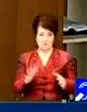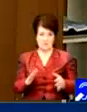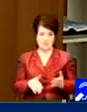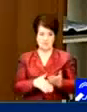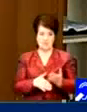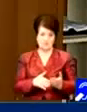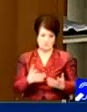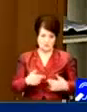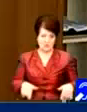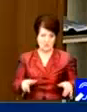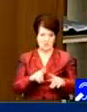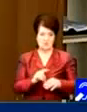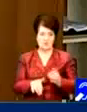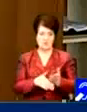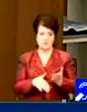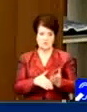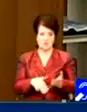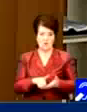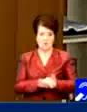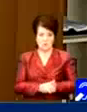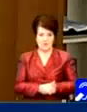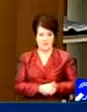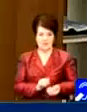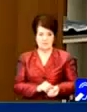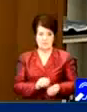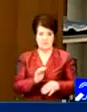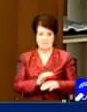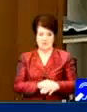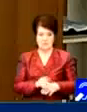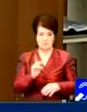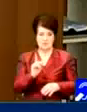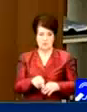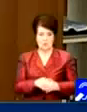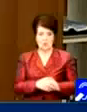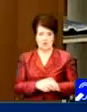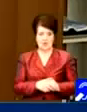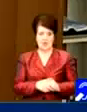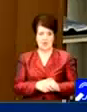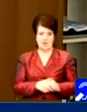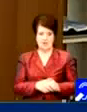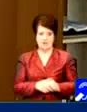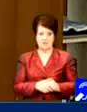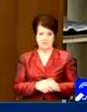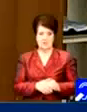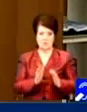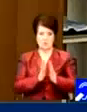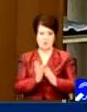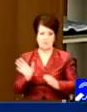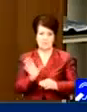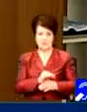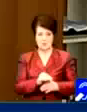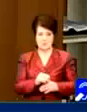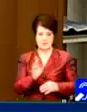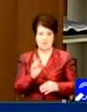ajutorul celor din jur, e nevoie de ajutorul comunității, fapt pentru care îi rugăm pe toți